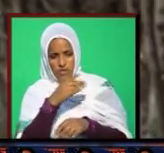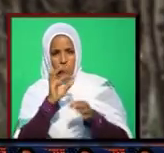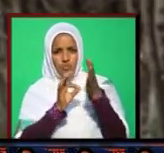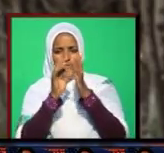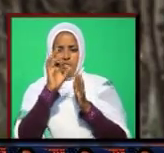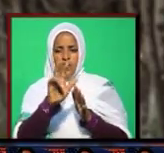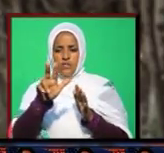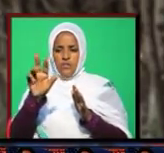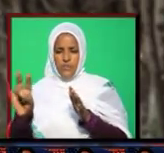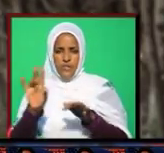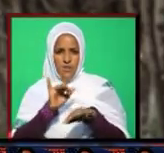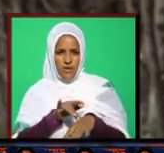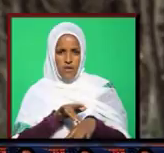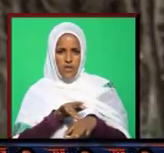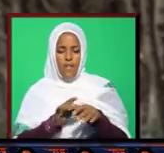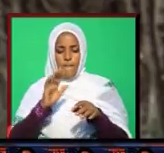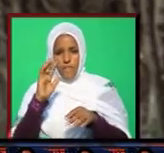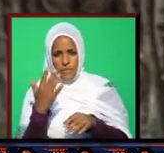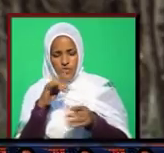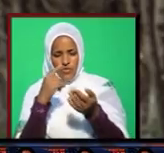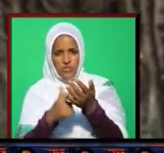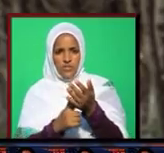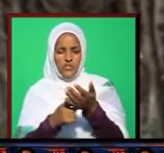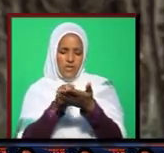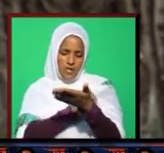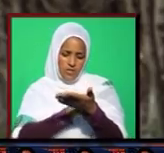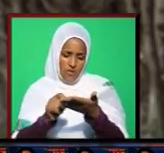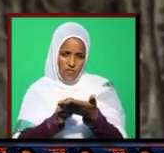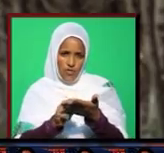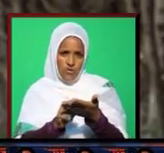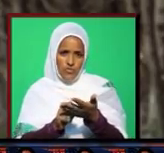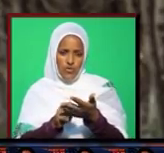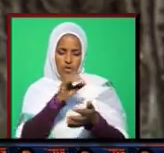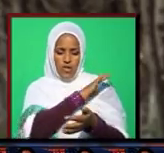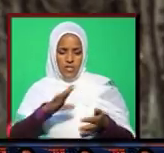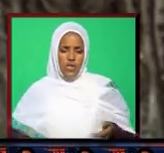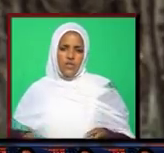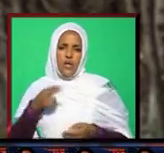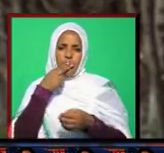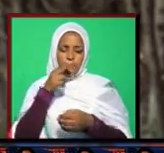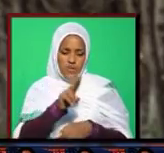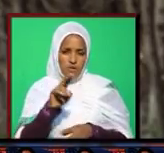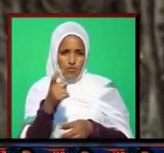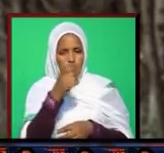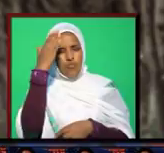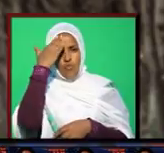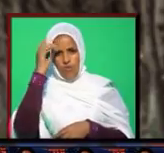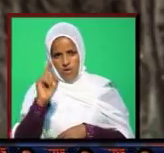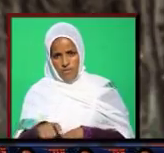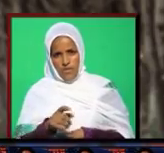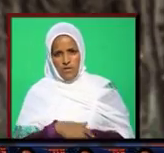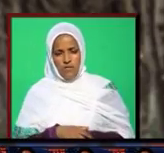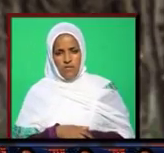ከቁጥር 37 ቢመስለው ይህች የጻፉላችሁ የጌታ ትእዛዝ እንደሆነች ይወቅ።